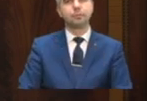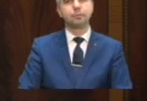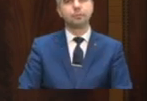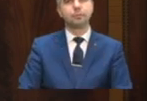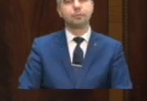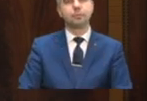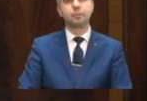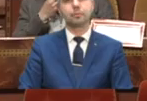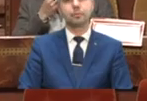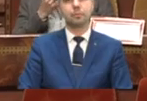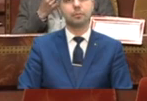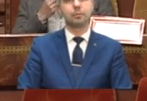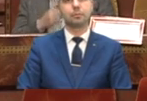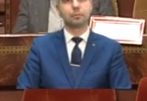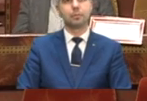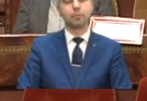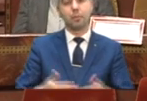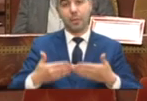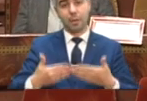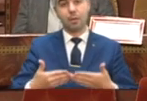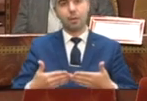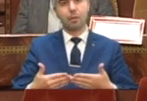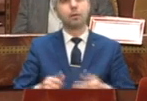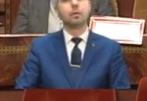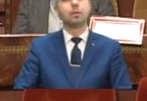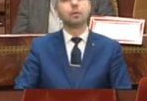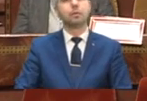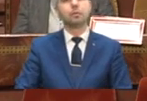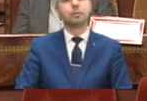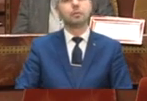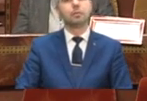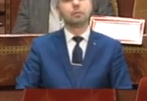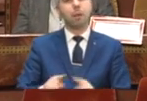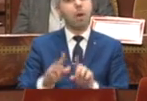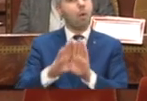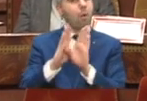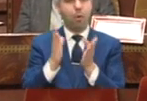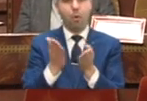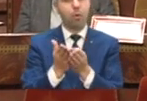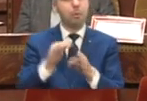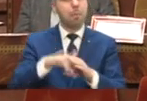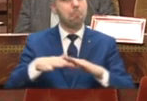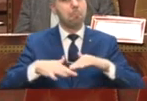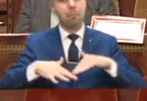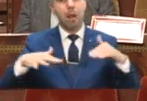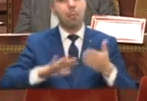عطفا بهذه المؤسسة التشريعية اللي هي ديالنا كاملين ديال المغاربة